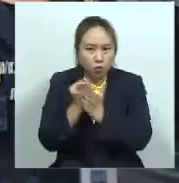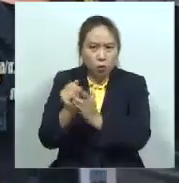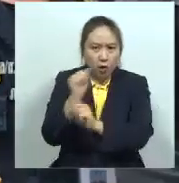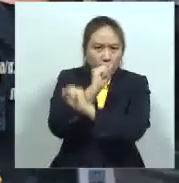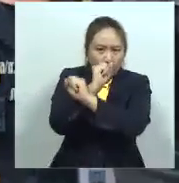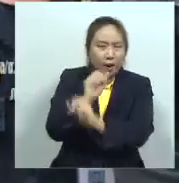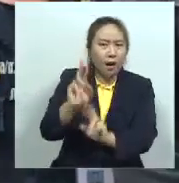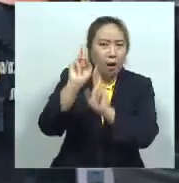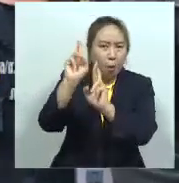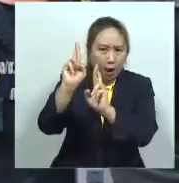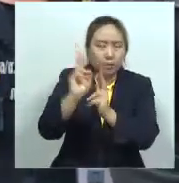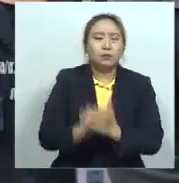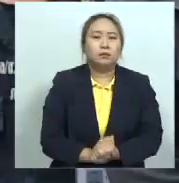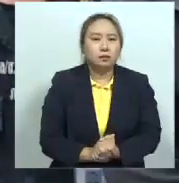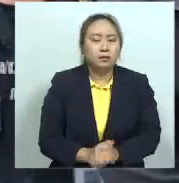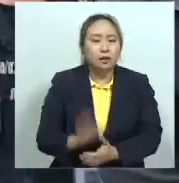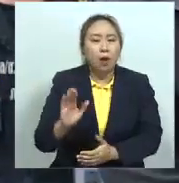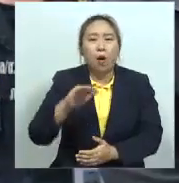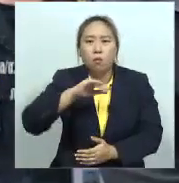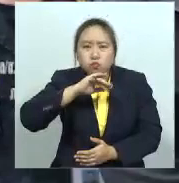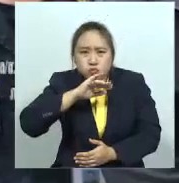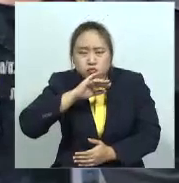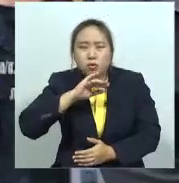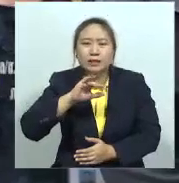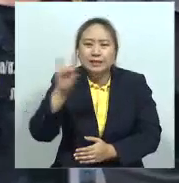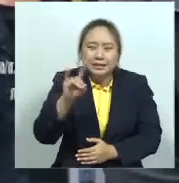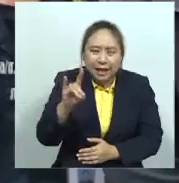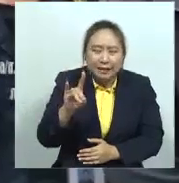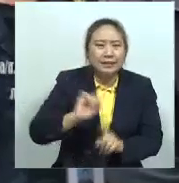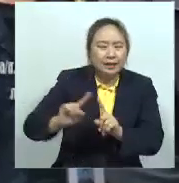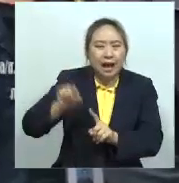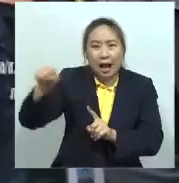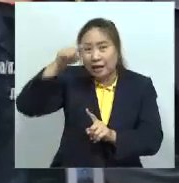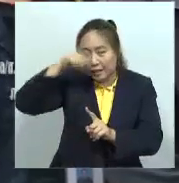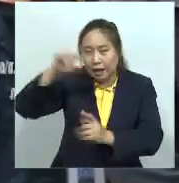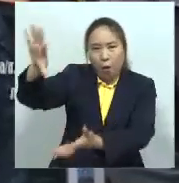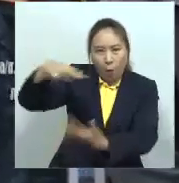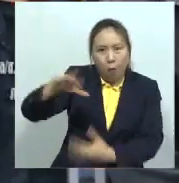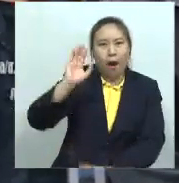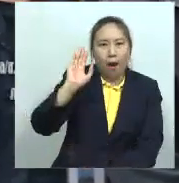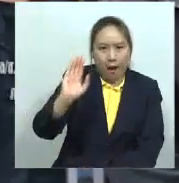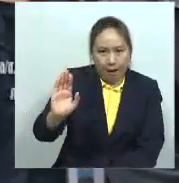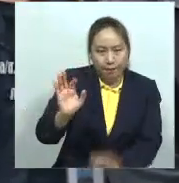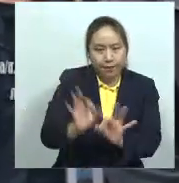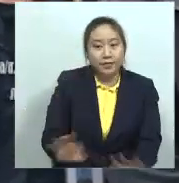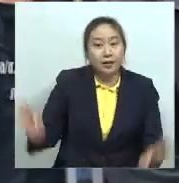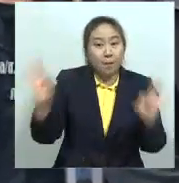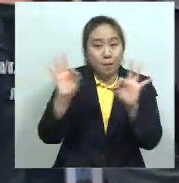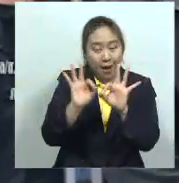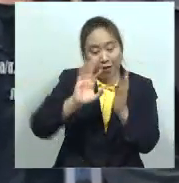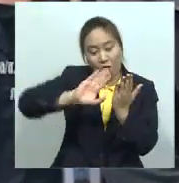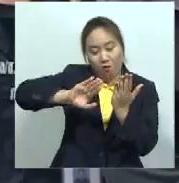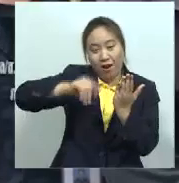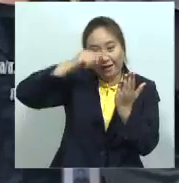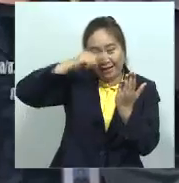ก็สกัดกั้นไม่ให้มีการนำเข้าซากสัตว์มาเข้าประเทศไทยนะครับโดยเฉพาะในฝั่งของราชอาณาจักร